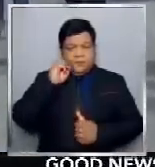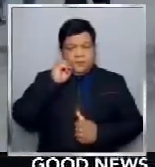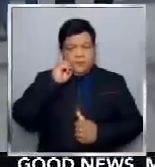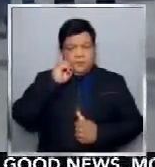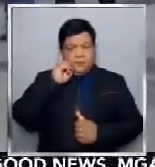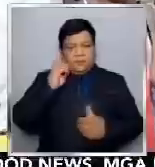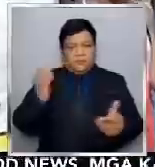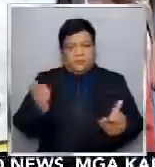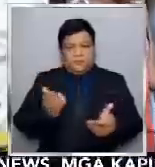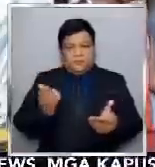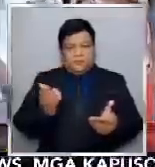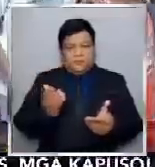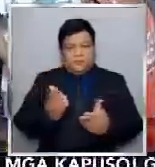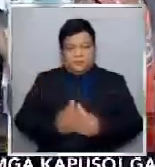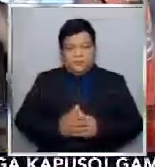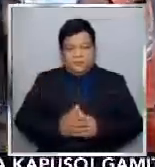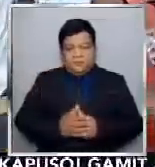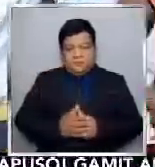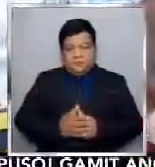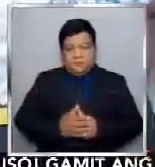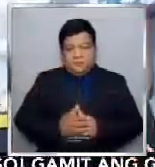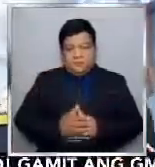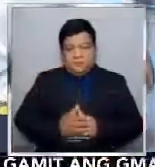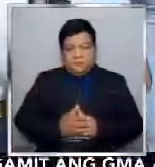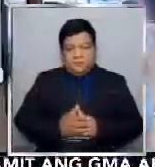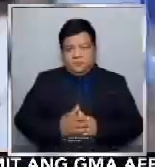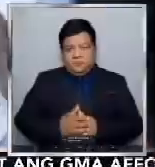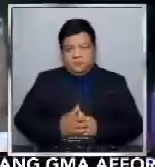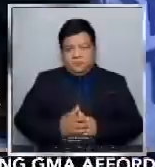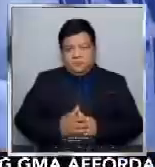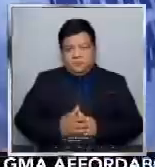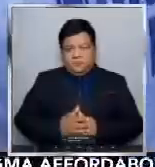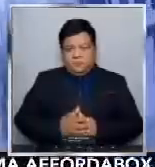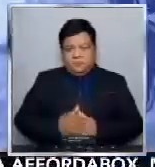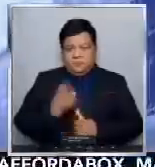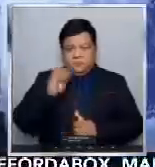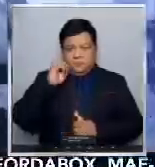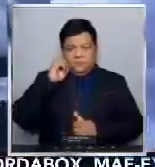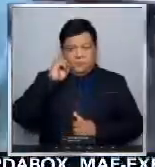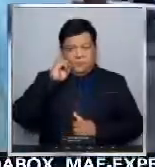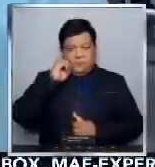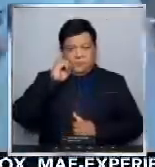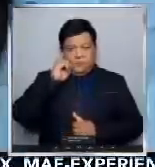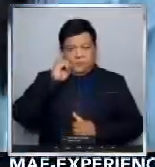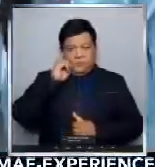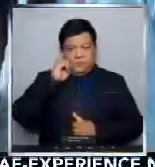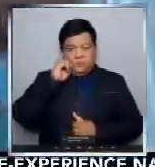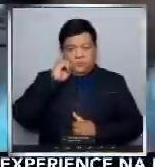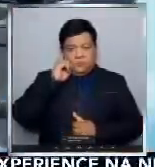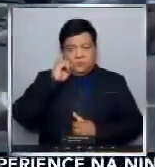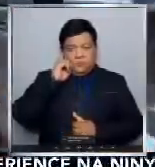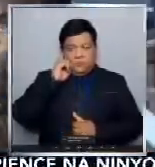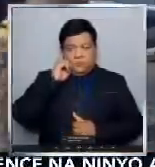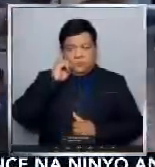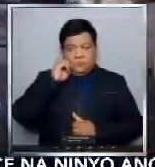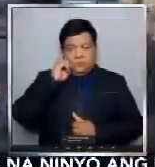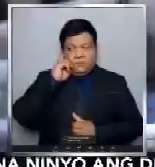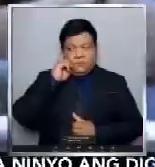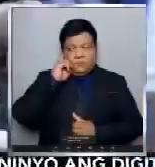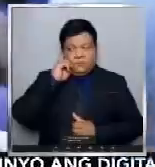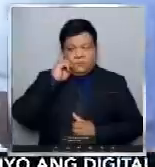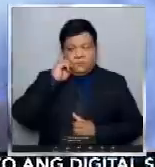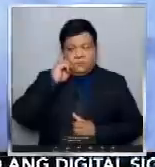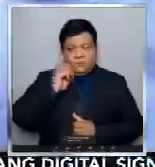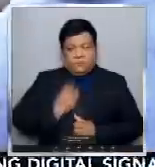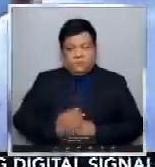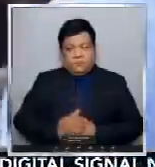sa gawa ang meeting de avance para ipakita ang kanyang pasasalamat sa kanyang mga kapitbahay, mga kaibigan at mga taga-Tondo. Ang mga taga-Tondo raw